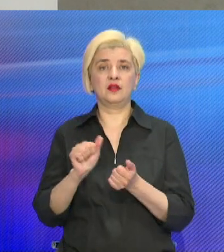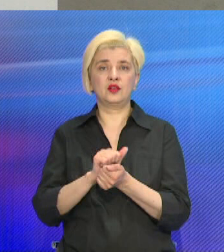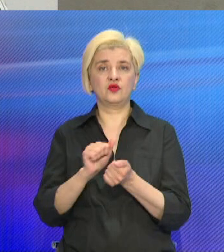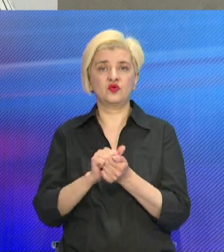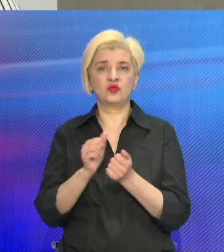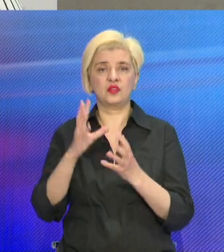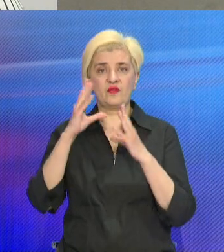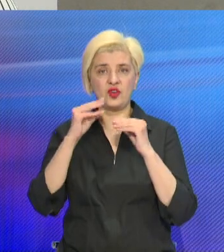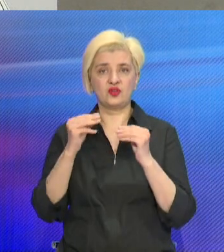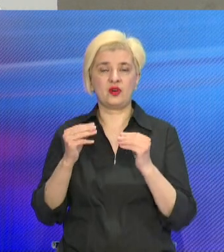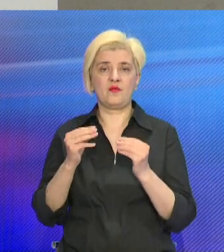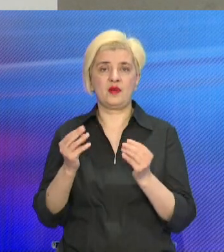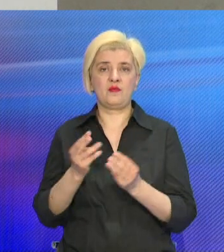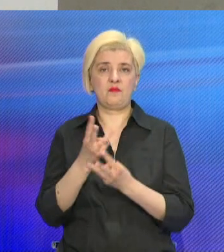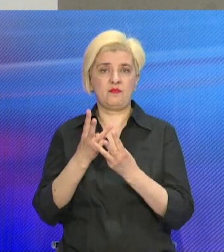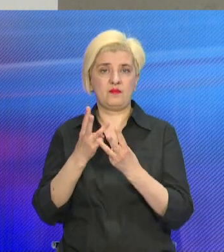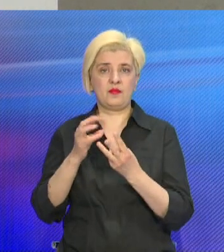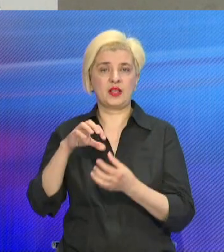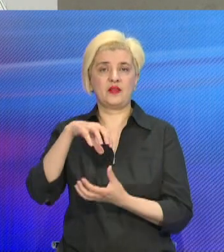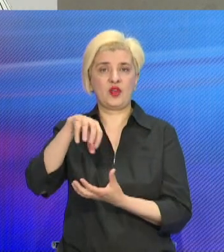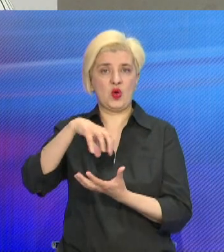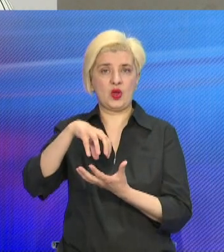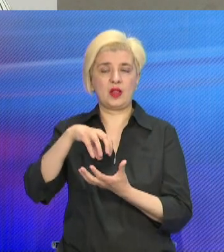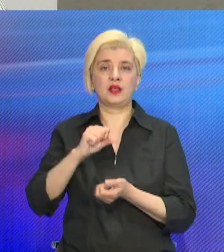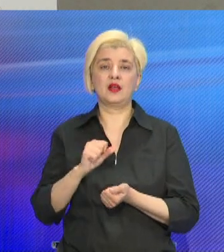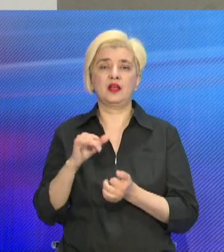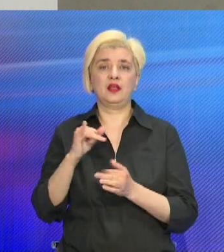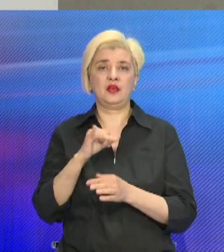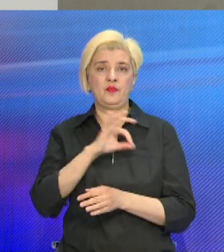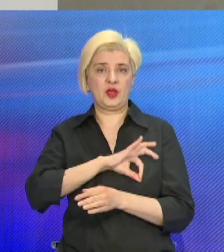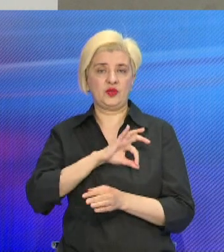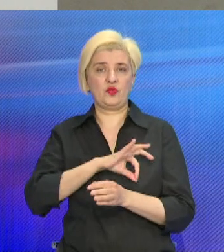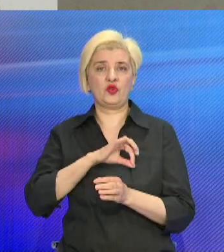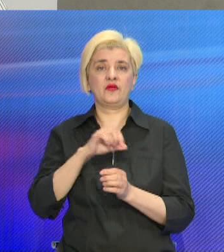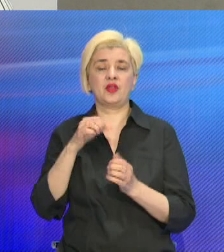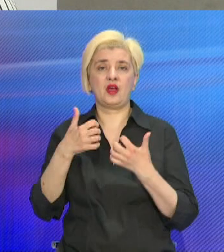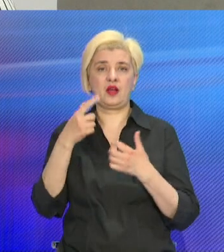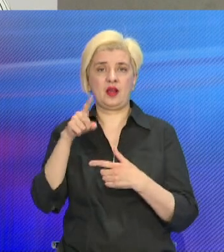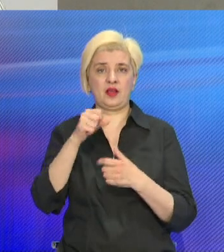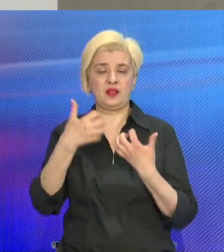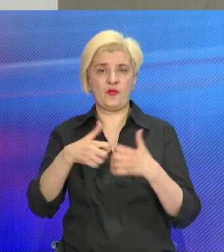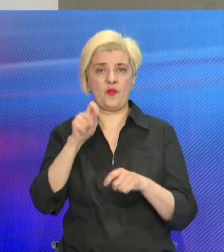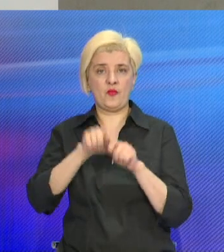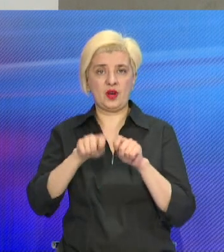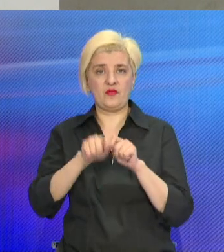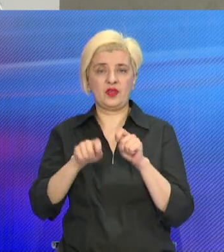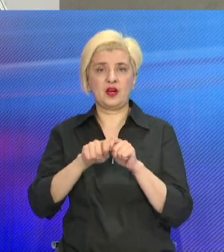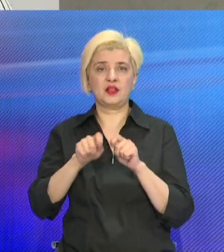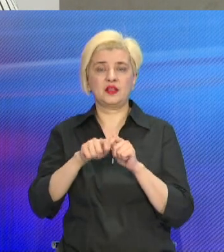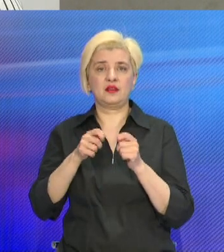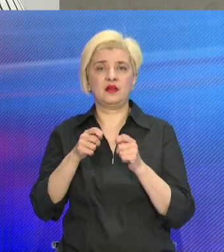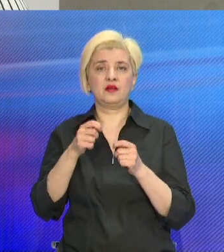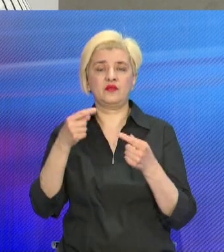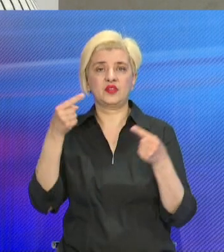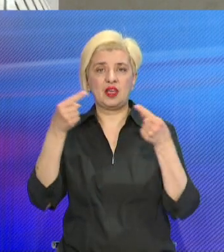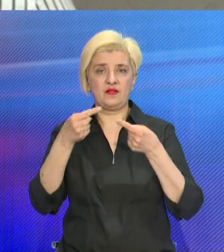самостоятельно. Перед каждым использованием газовых колонок и газовых котлов проверяйте тягу в соответствии с технической документацией изготовителя. Своевременно проводите техническое